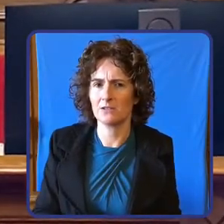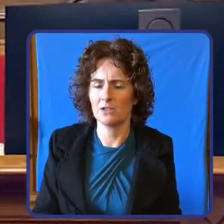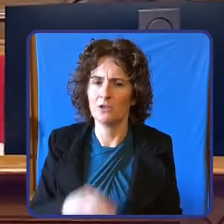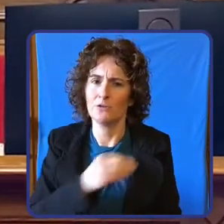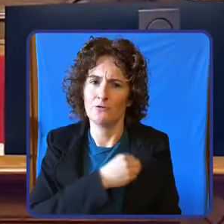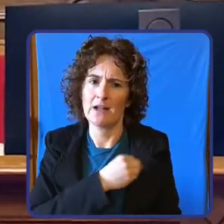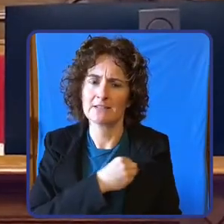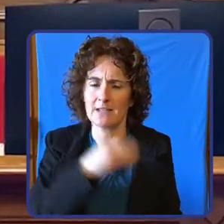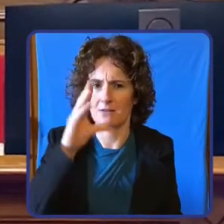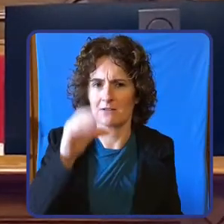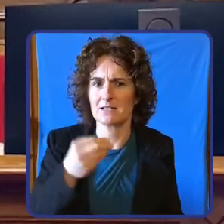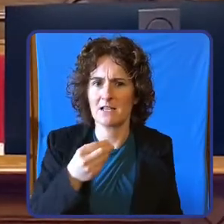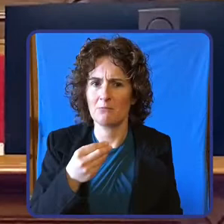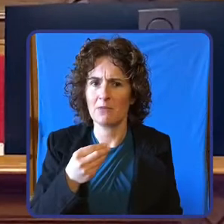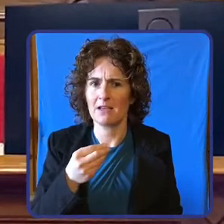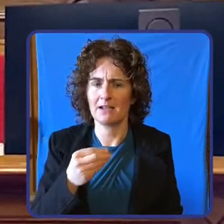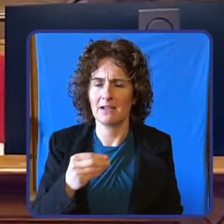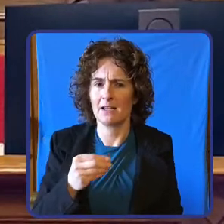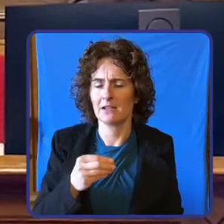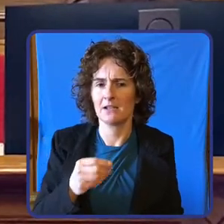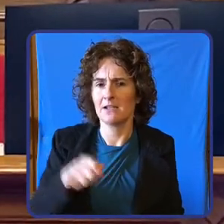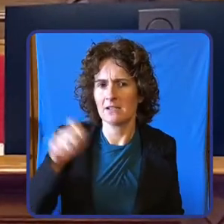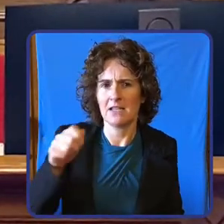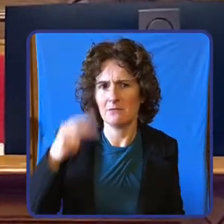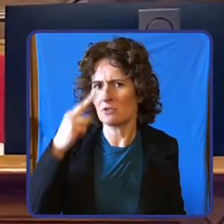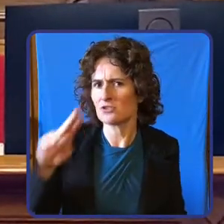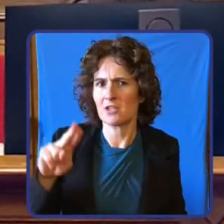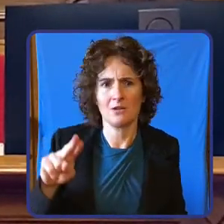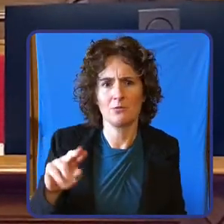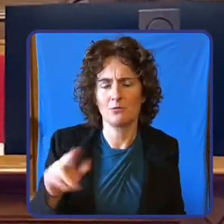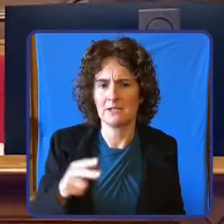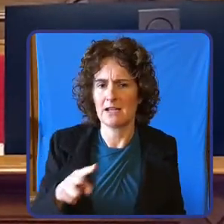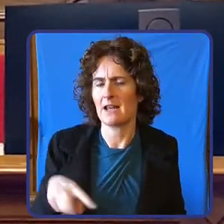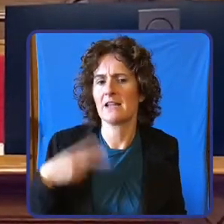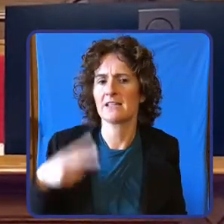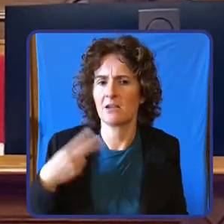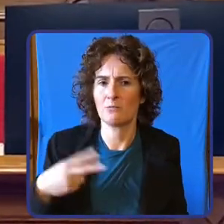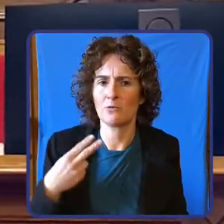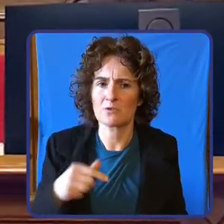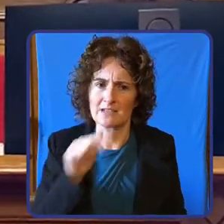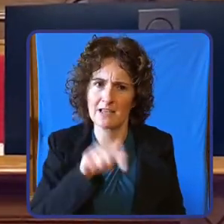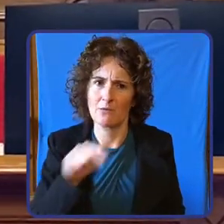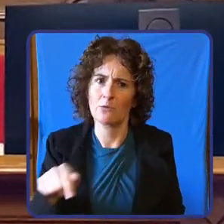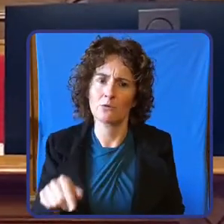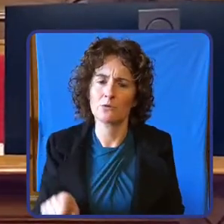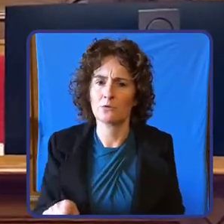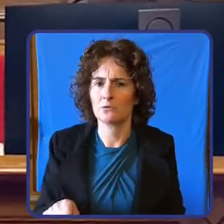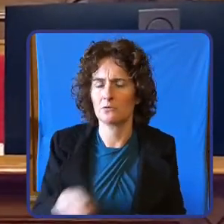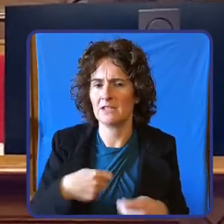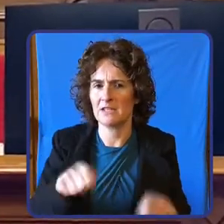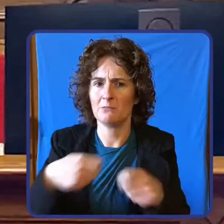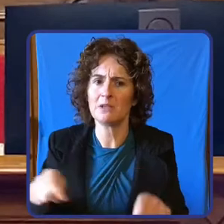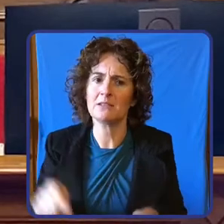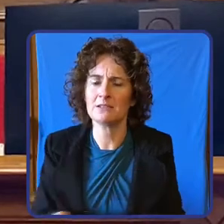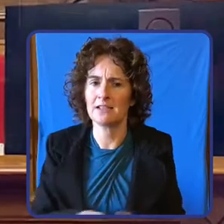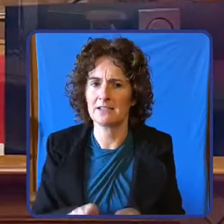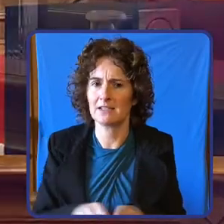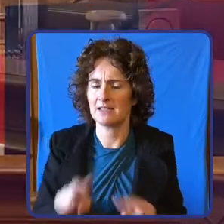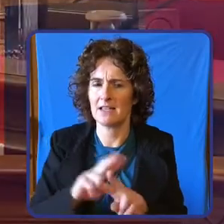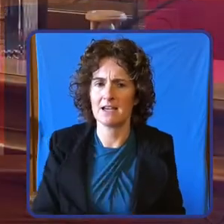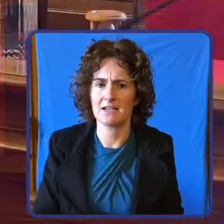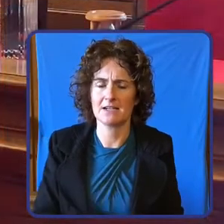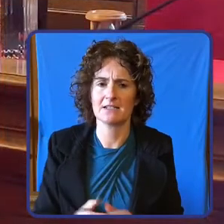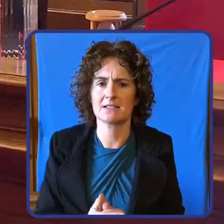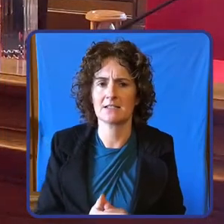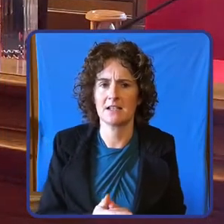föl, hogy egy új Fidesz kommunizmus van, költő szavaival ezek ugyanazok, csak most ezek sokkal többet lopnak. Dr. Berényi